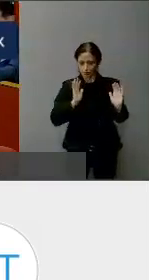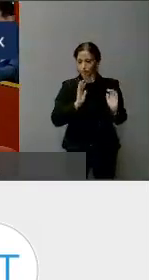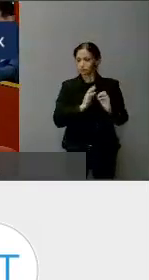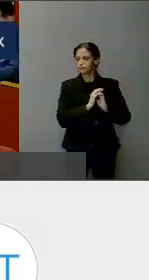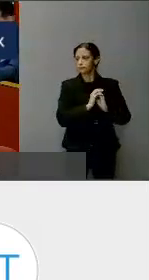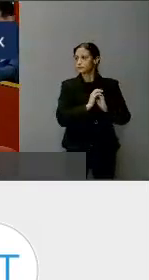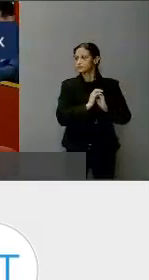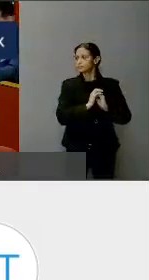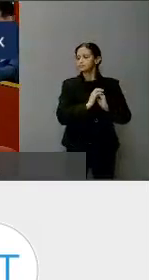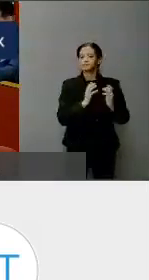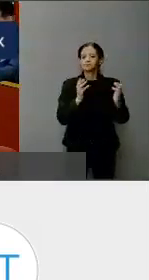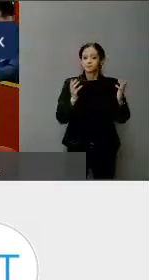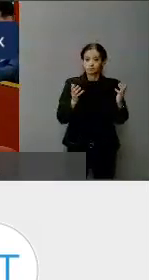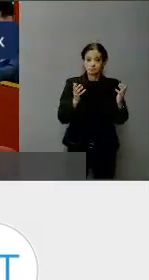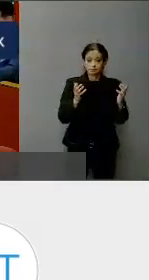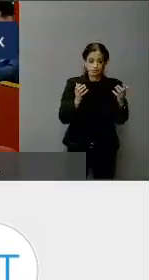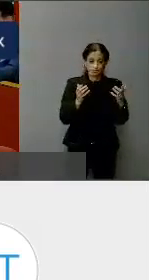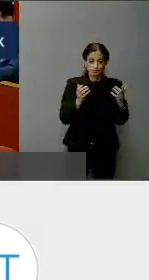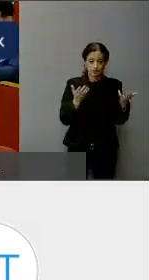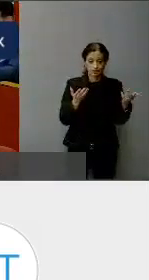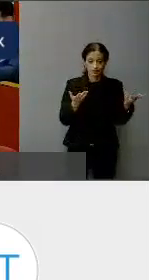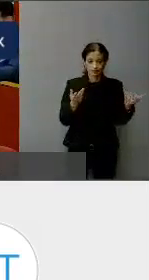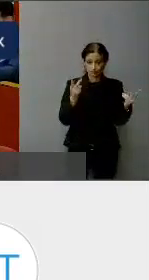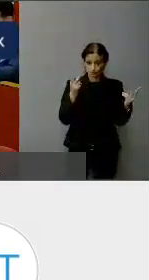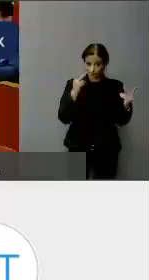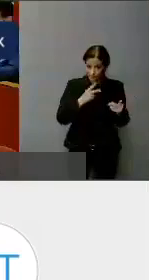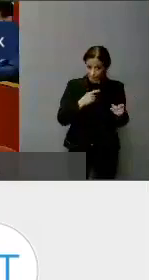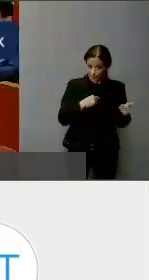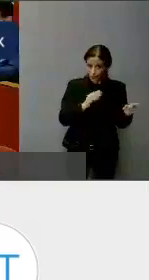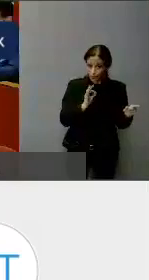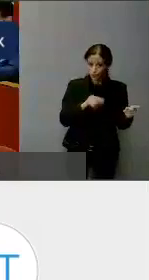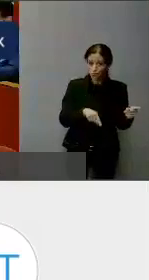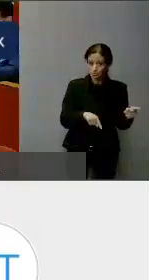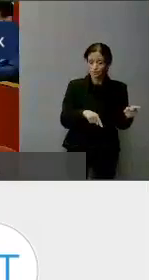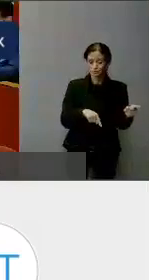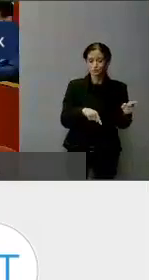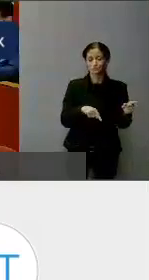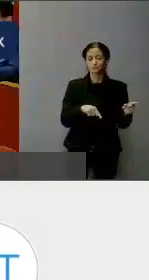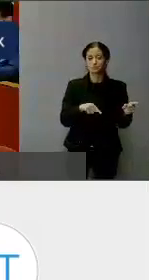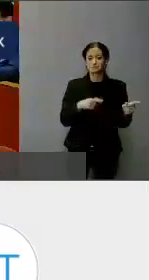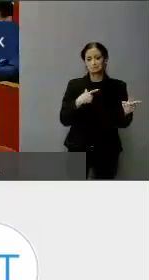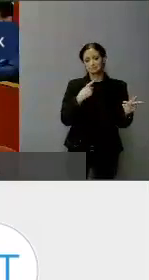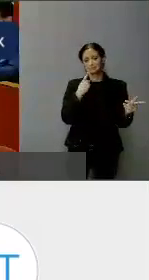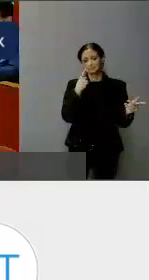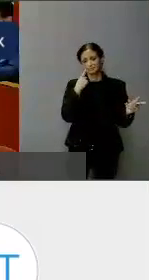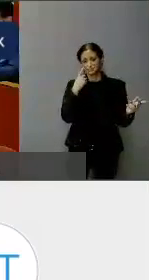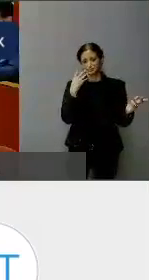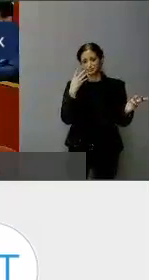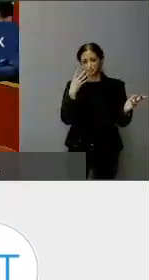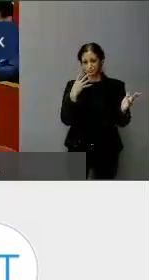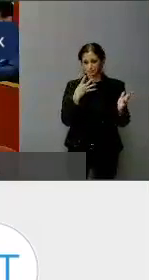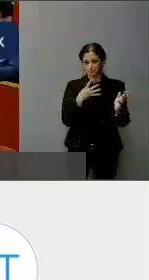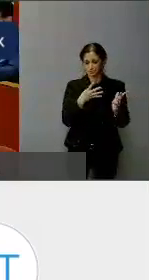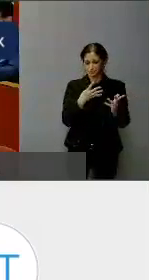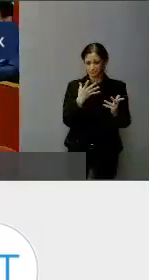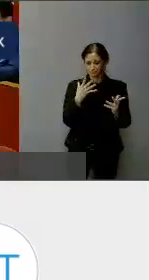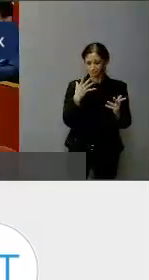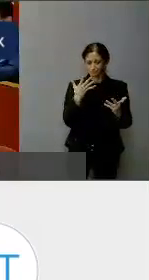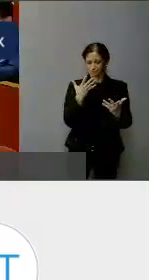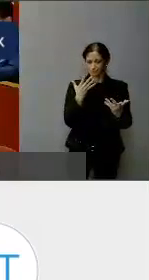allora sembra davvero difficile e ancora in questo caso dopo gli